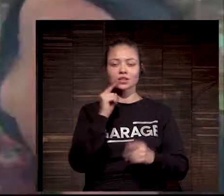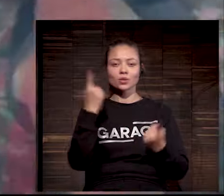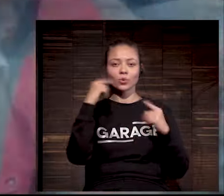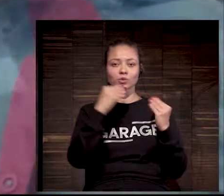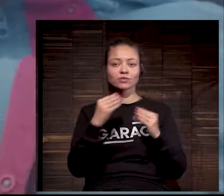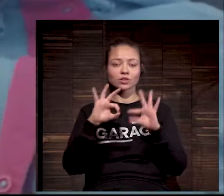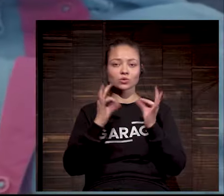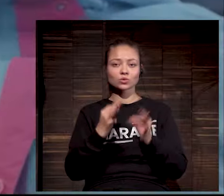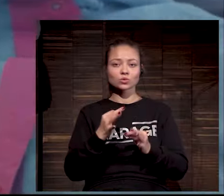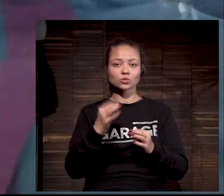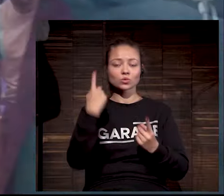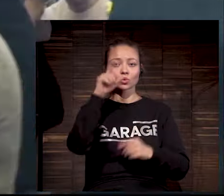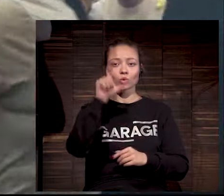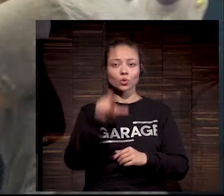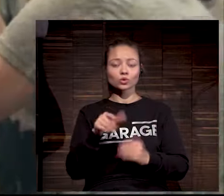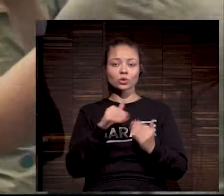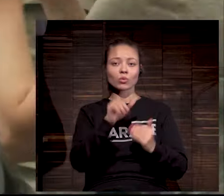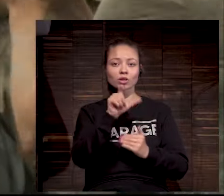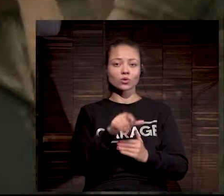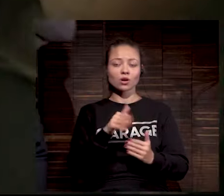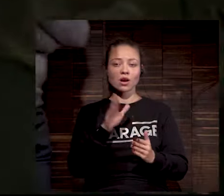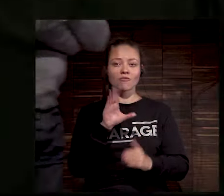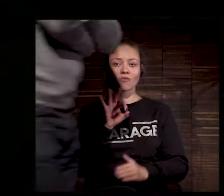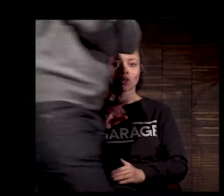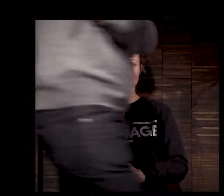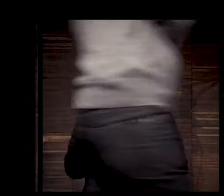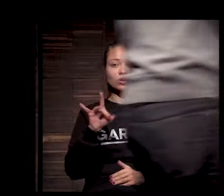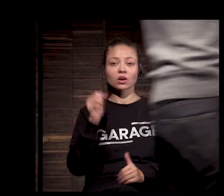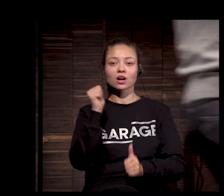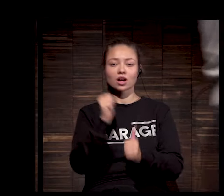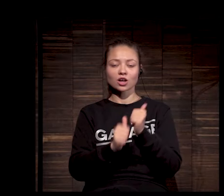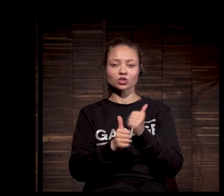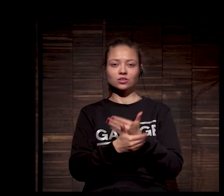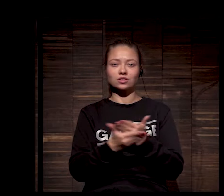искусства художник партнер волонтер каждый